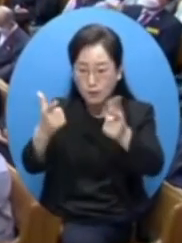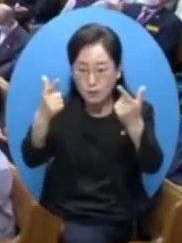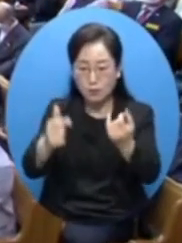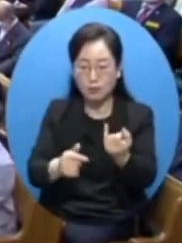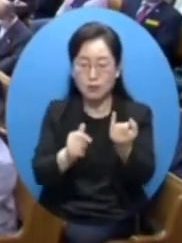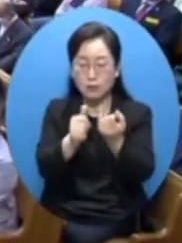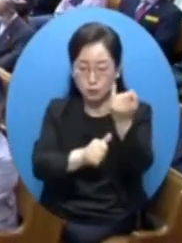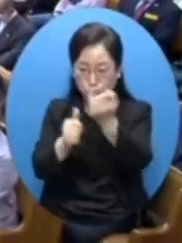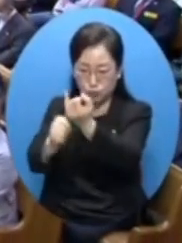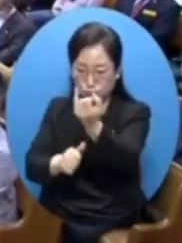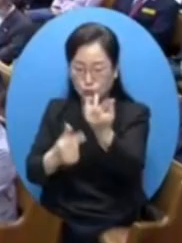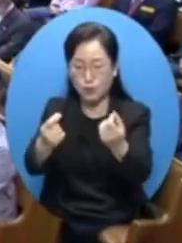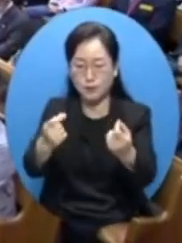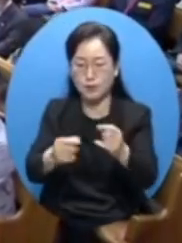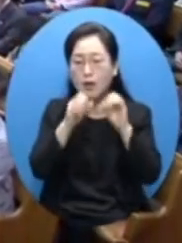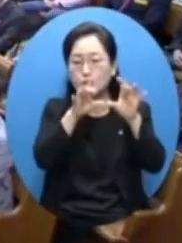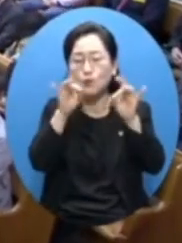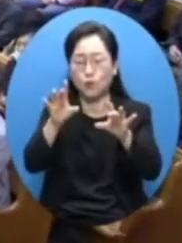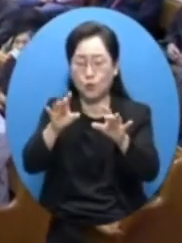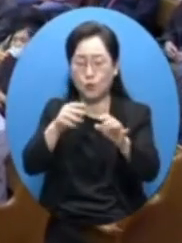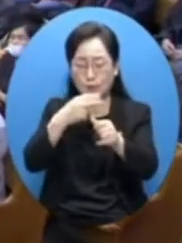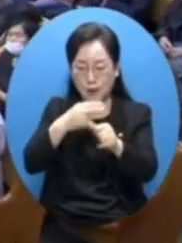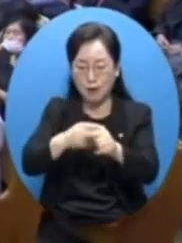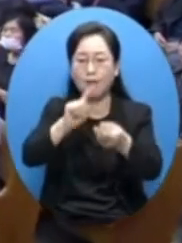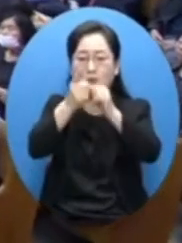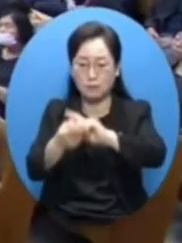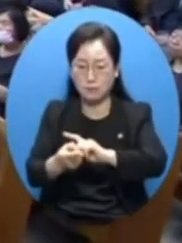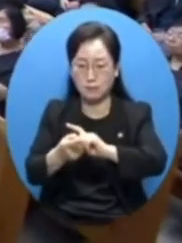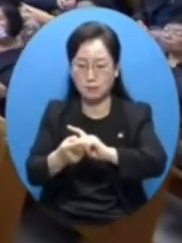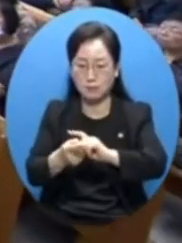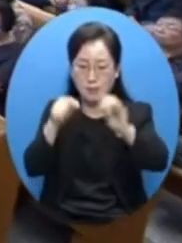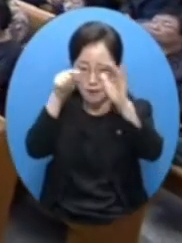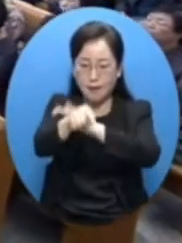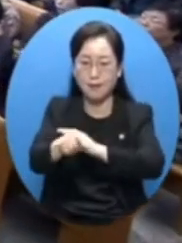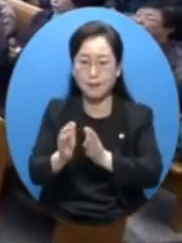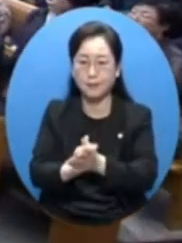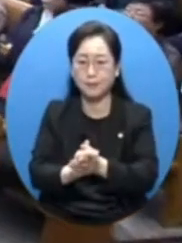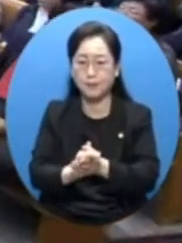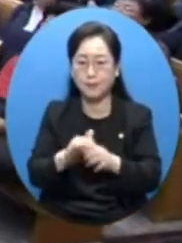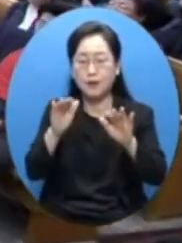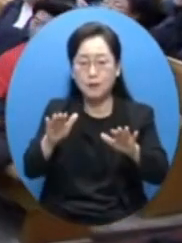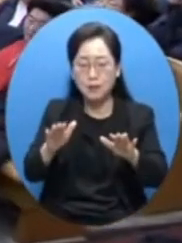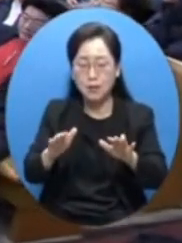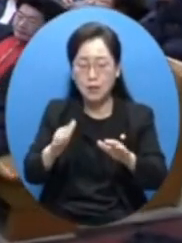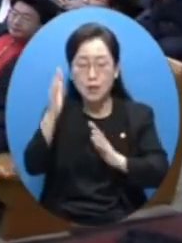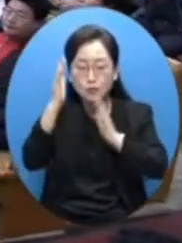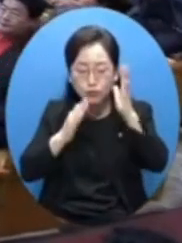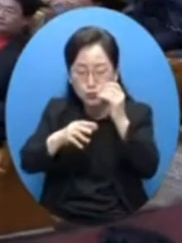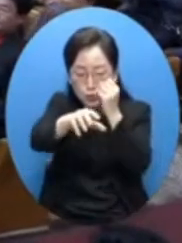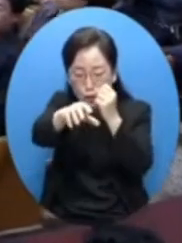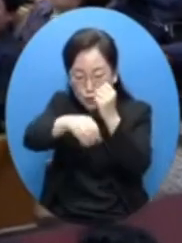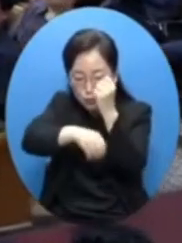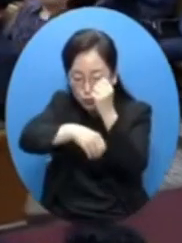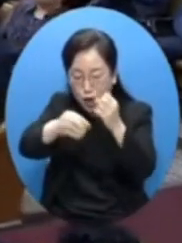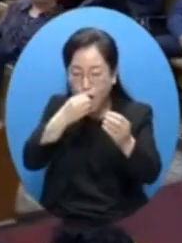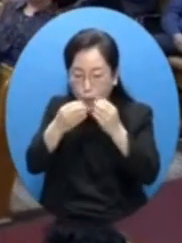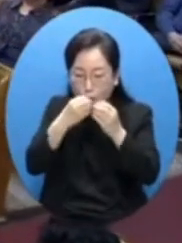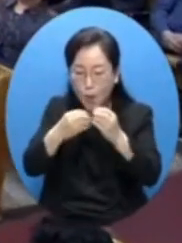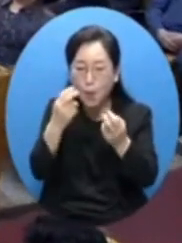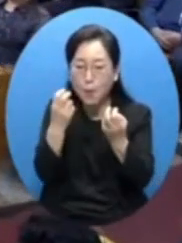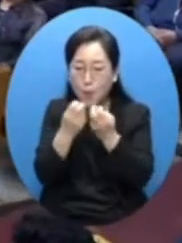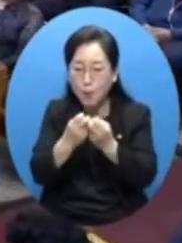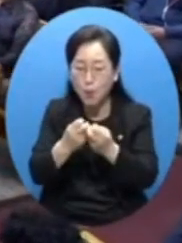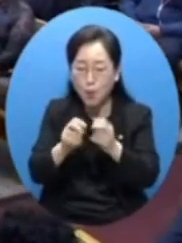위해 그들이 선교사로 나서기로 한 것입니다. 풀뿌리 캐서 먹는 법이나 도마뱀을 잡아먹는 법